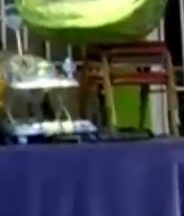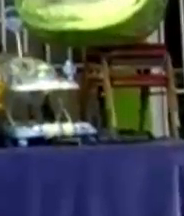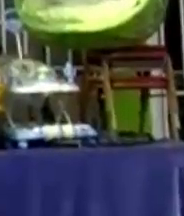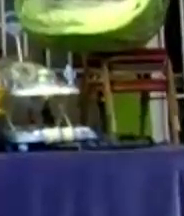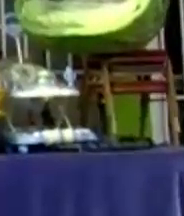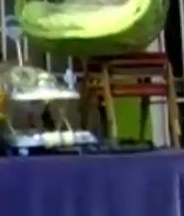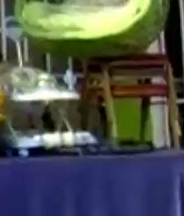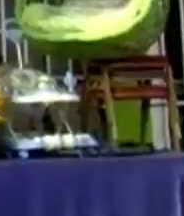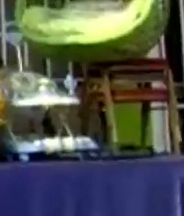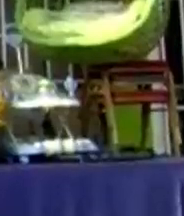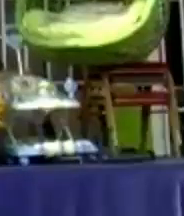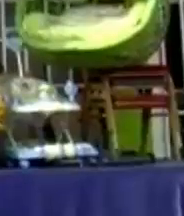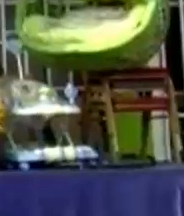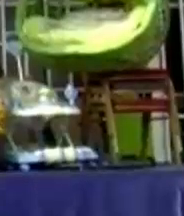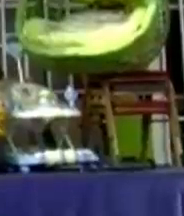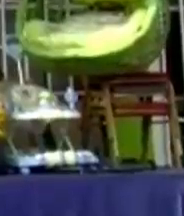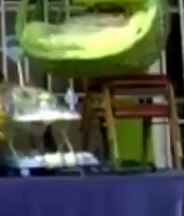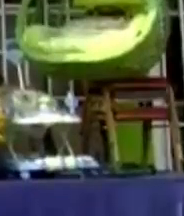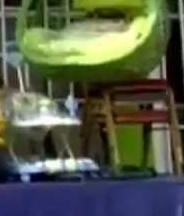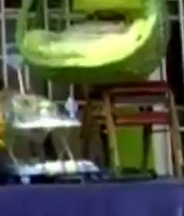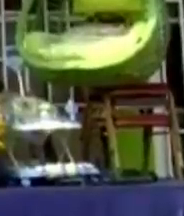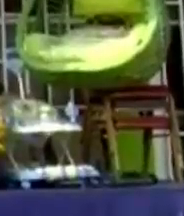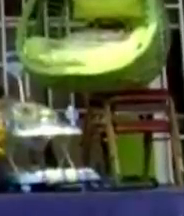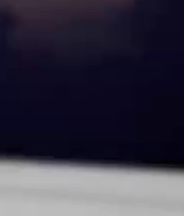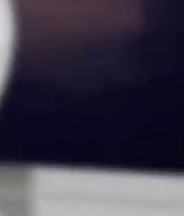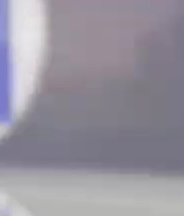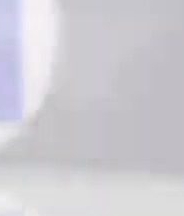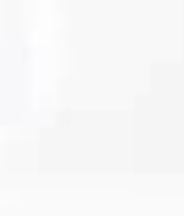ku ruhande rwa House Bank Populaire.